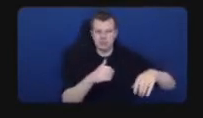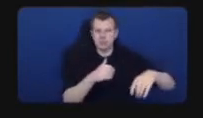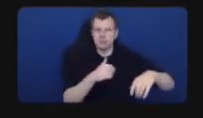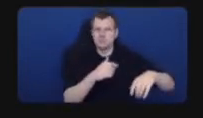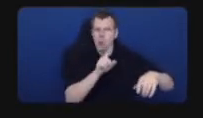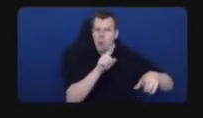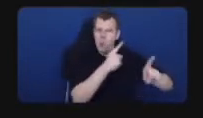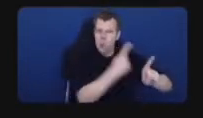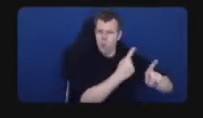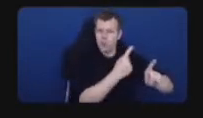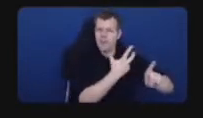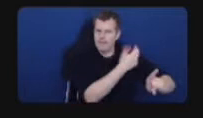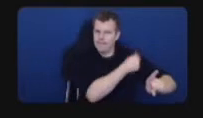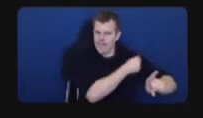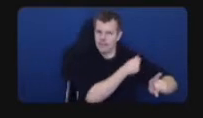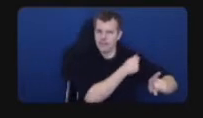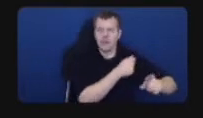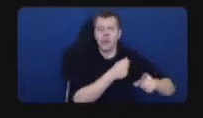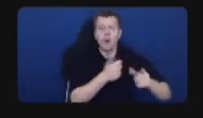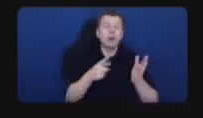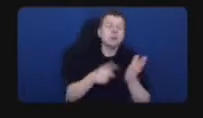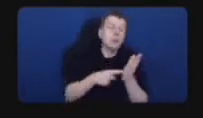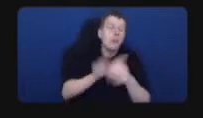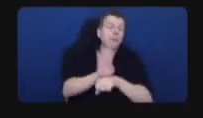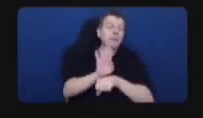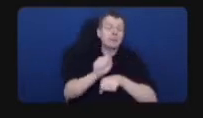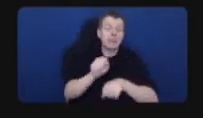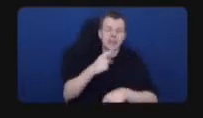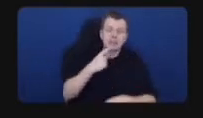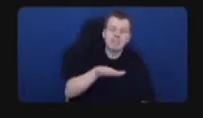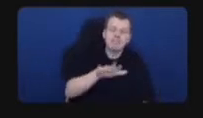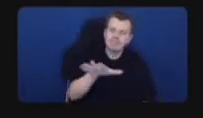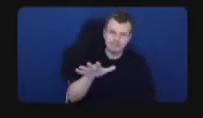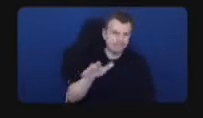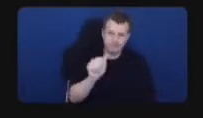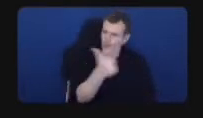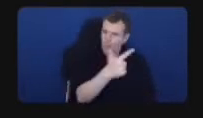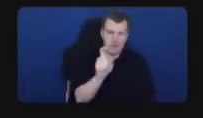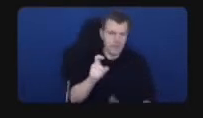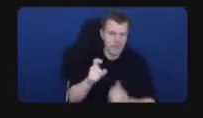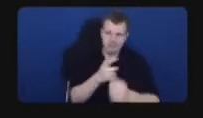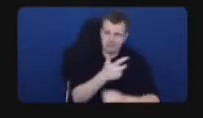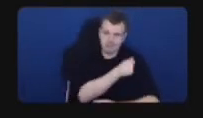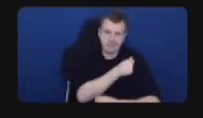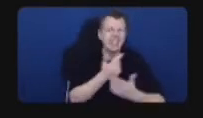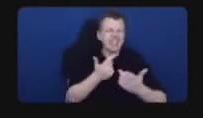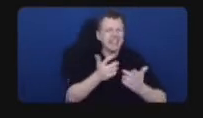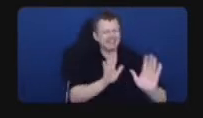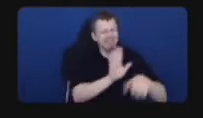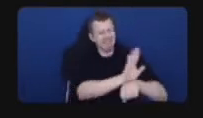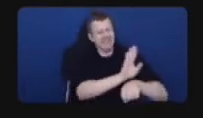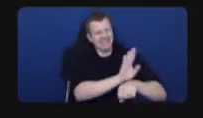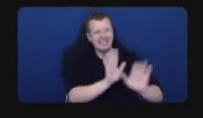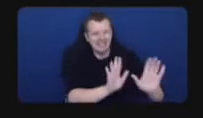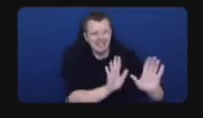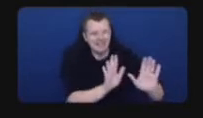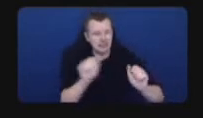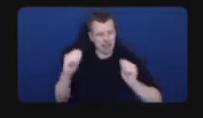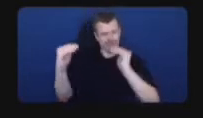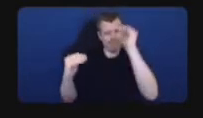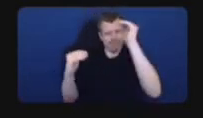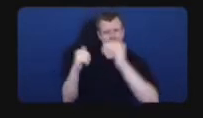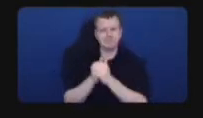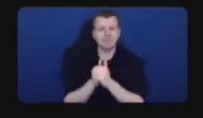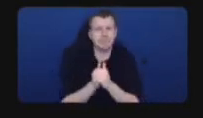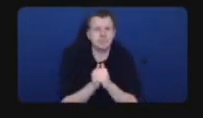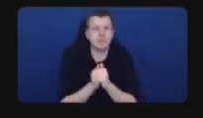都是可以要求打疫苗，那就免就是废除豁免。那如果